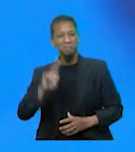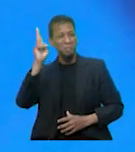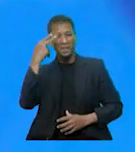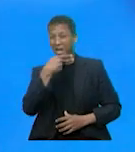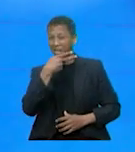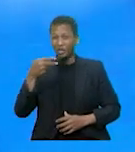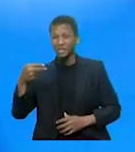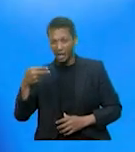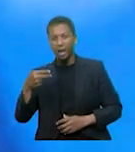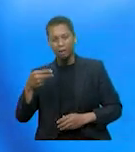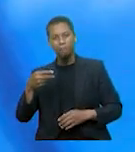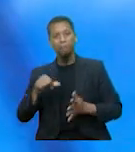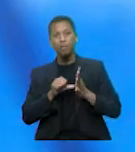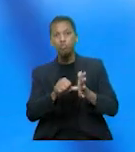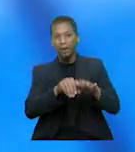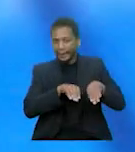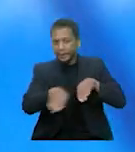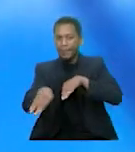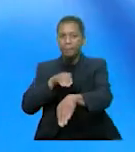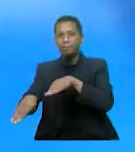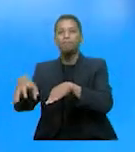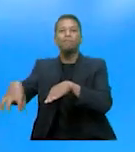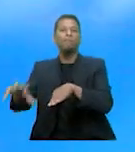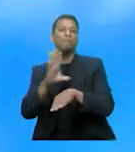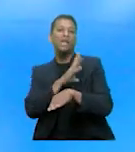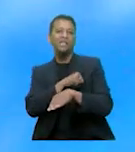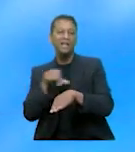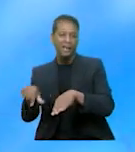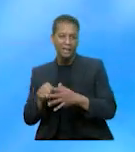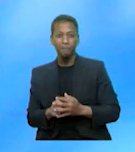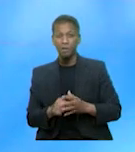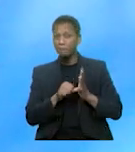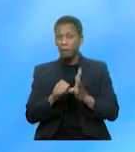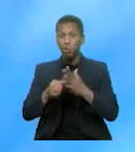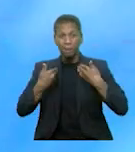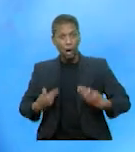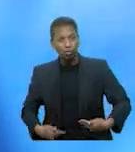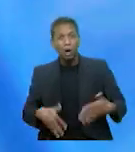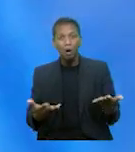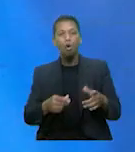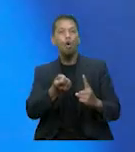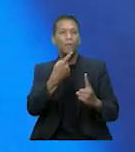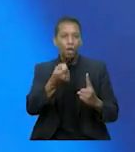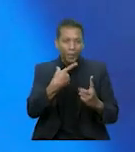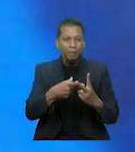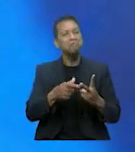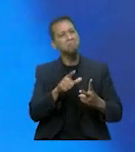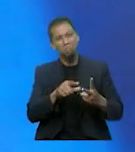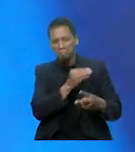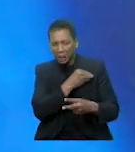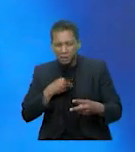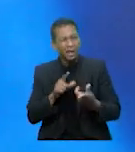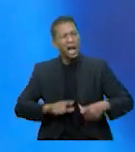pemirsa pemerintah Indonesia kembali mengirimkan bantuan kemanusiaan untuk Palestina bantuan kemanusiaan berupa obat-obatan dan perlengkapan medis